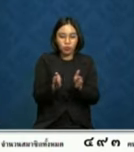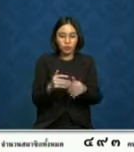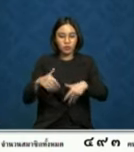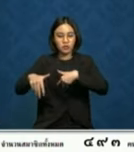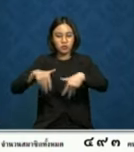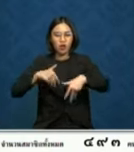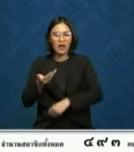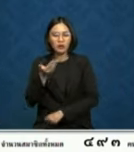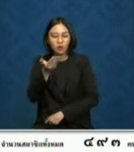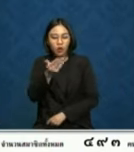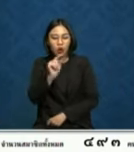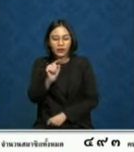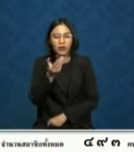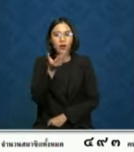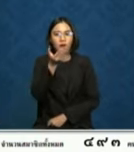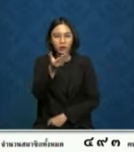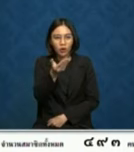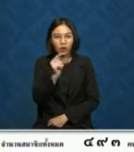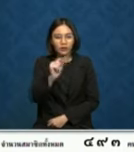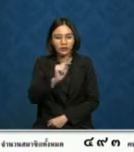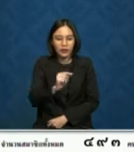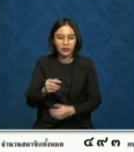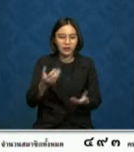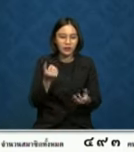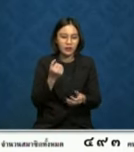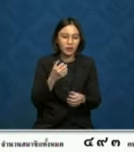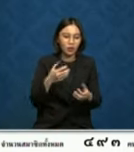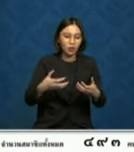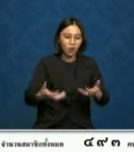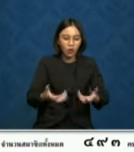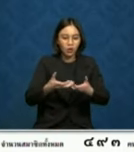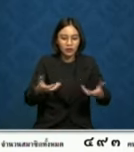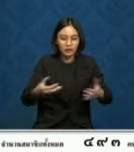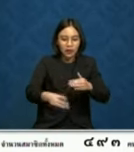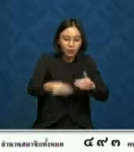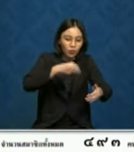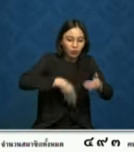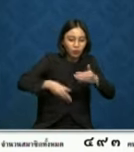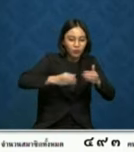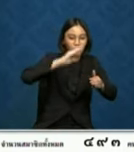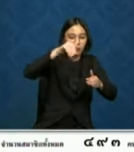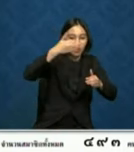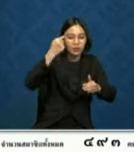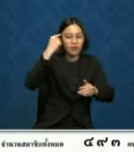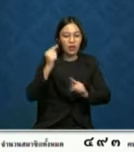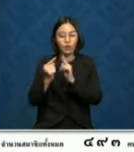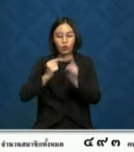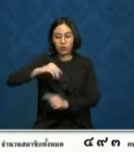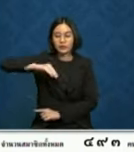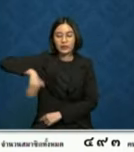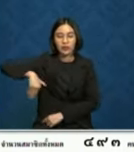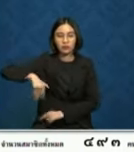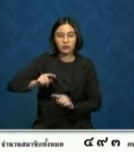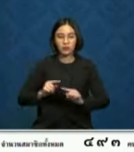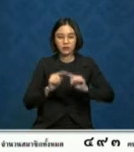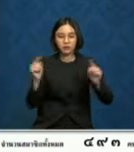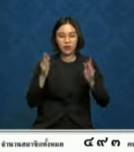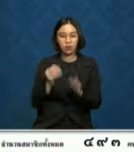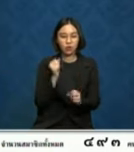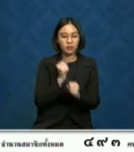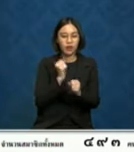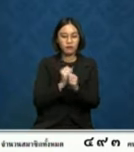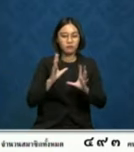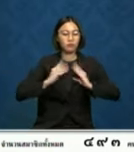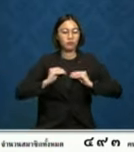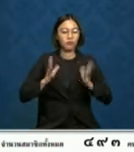บ้านต่อรองว่าขอให้เขาได้เก็บเกี่ยวผลผลิตก่อนนะครับแล้วค่อยมาว่ากันอีกทีหนึ่งแต่ว่าทางเจ้าหน้าที่ไม่